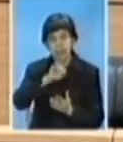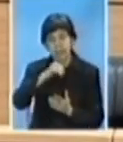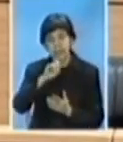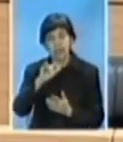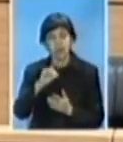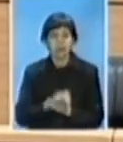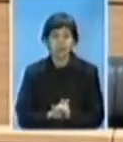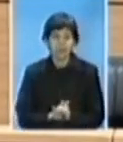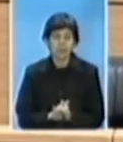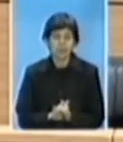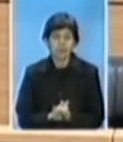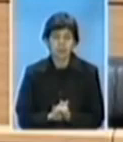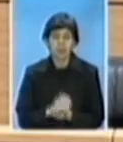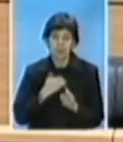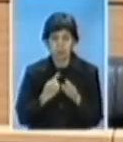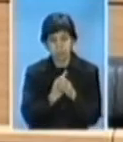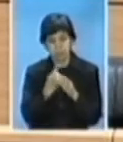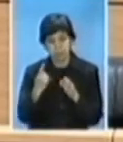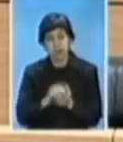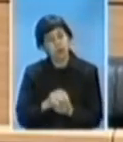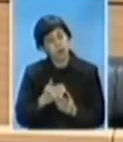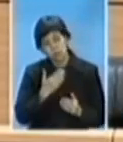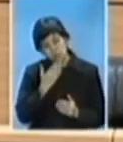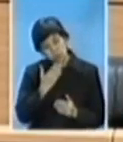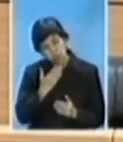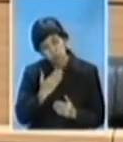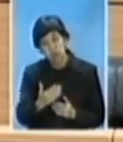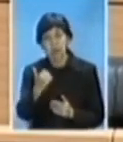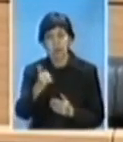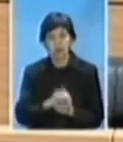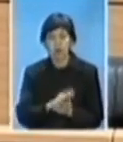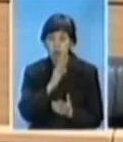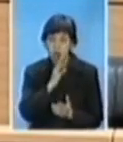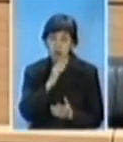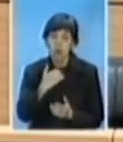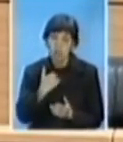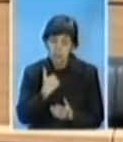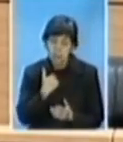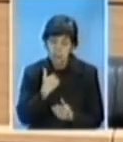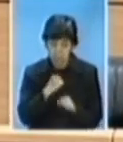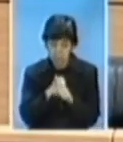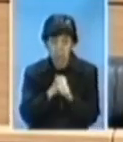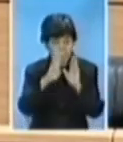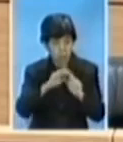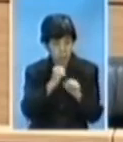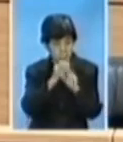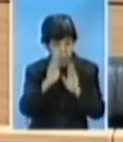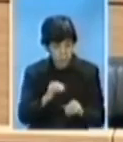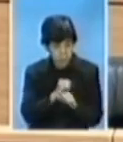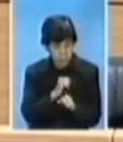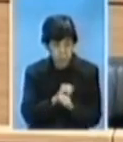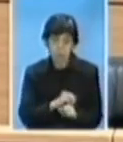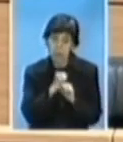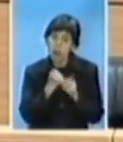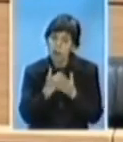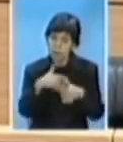ทธ์นี่เป็นผู้แทนจนเบื่อถ้ามีความเอาการงานอย่างนี้นะครับท